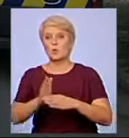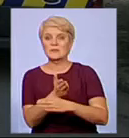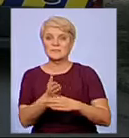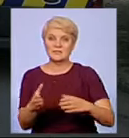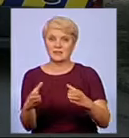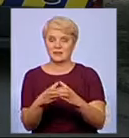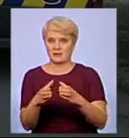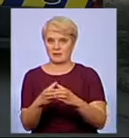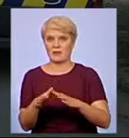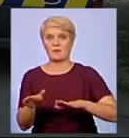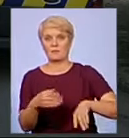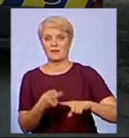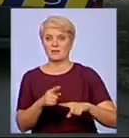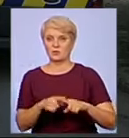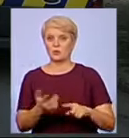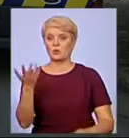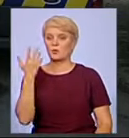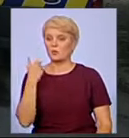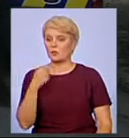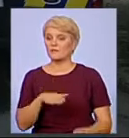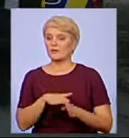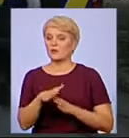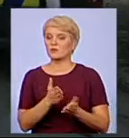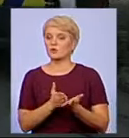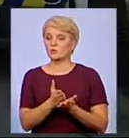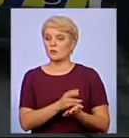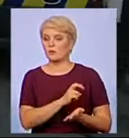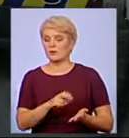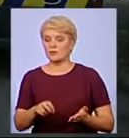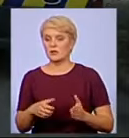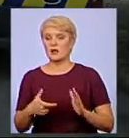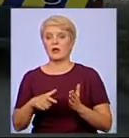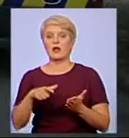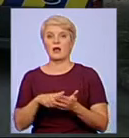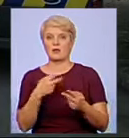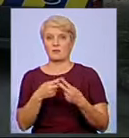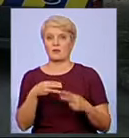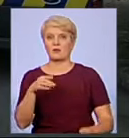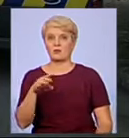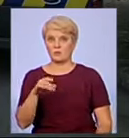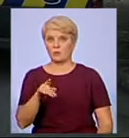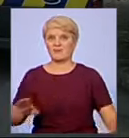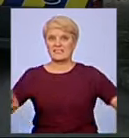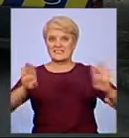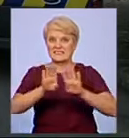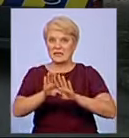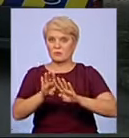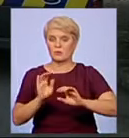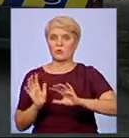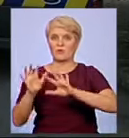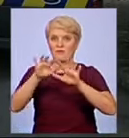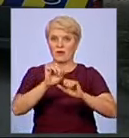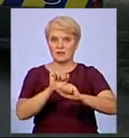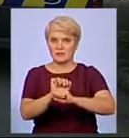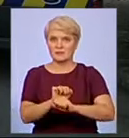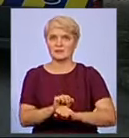їх. Після цього, коли виконавча служба прийшла до камер торнадівців, вони забарикадувалися. За словами